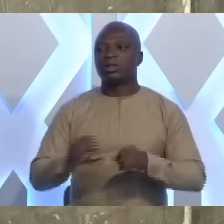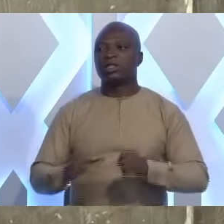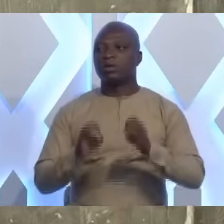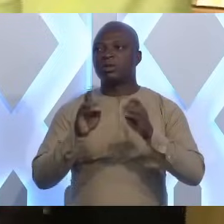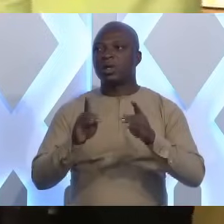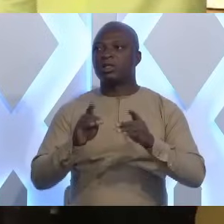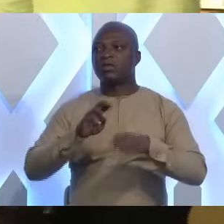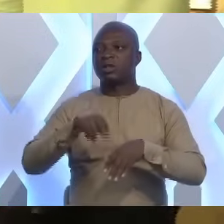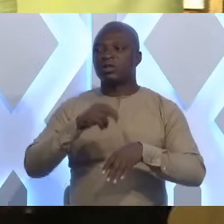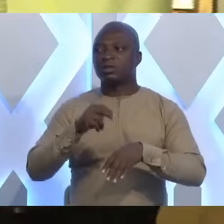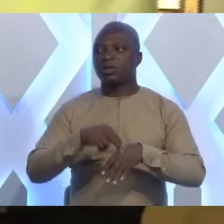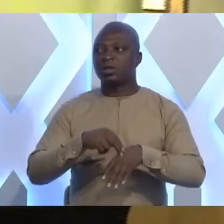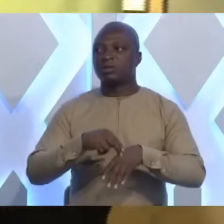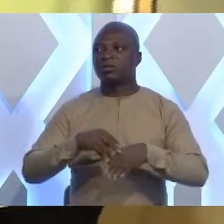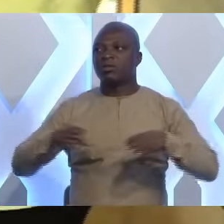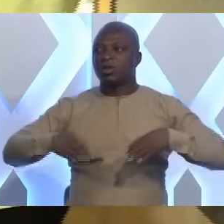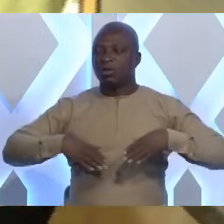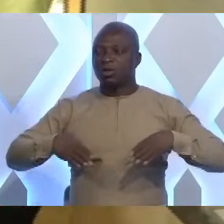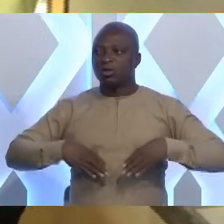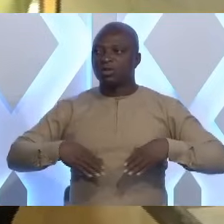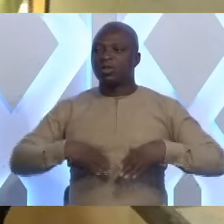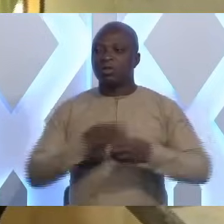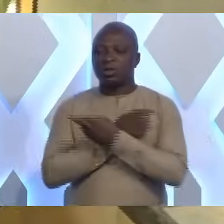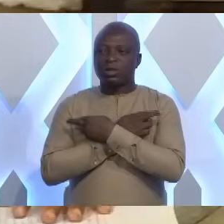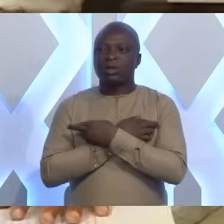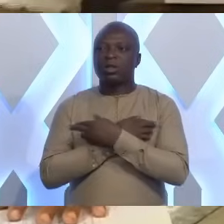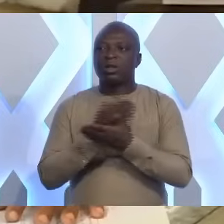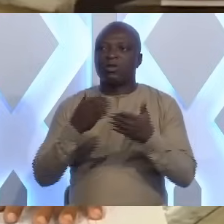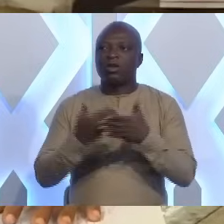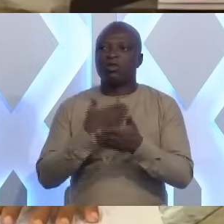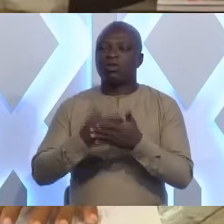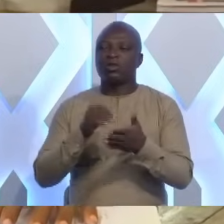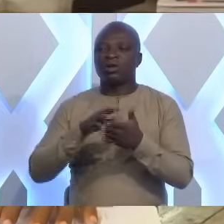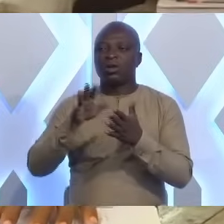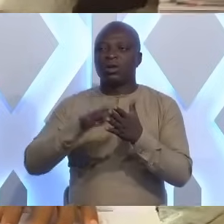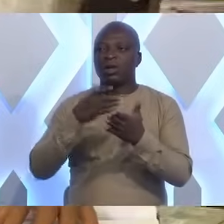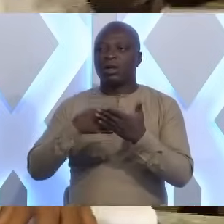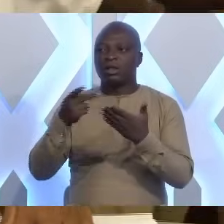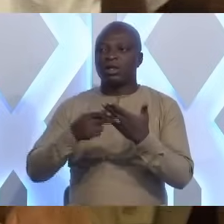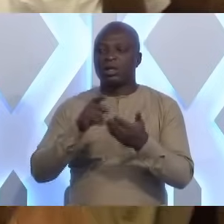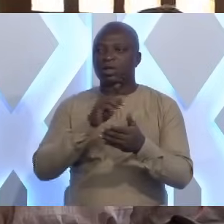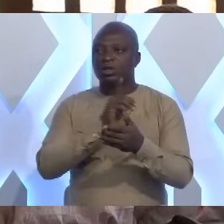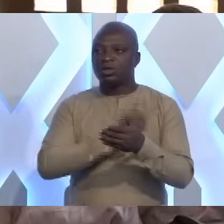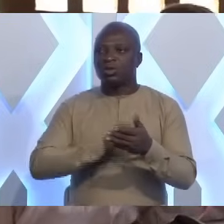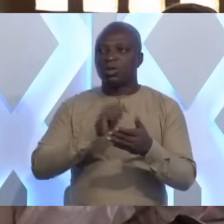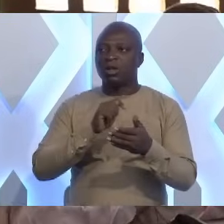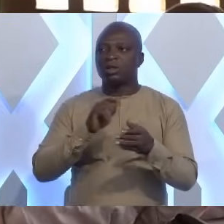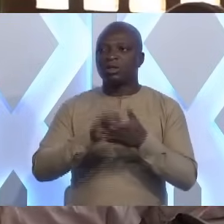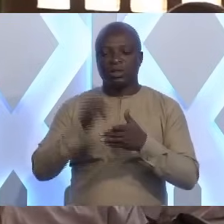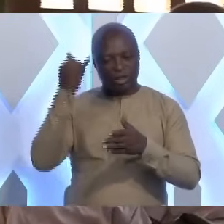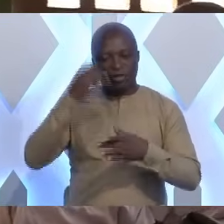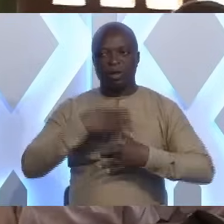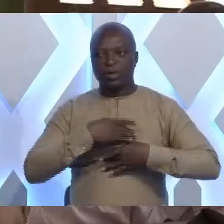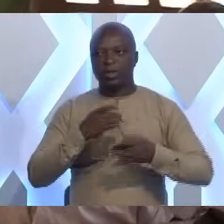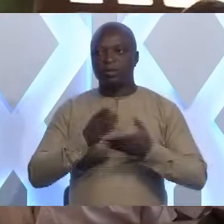éducatif national, le congé de détente est un élément nouveau dans le calendrier scolaire au Togo. L'initiative est bien appréciée